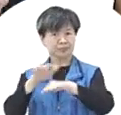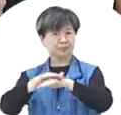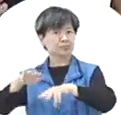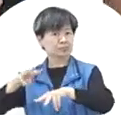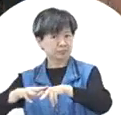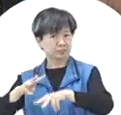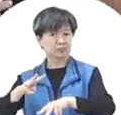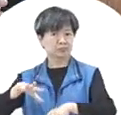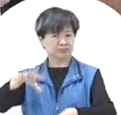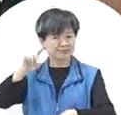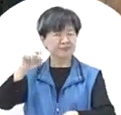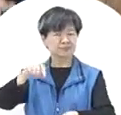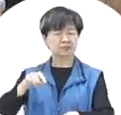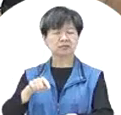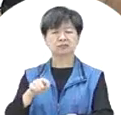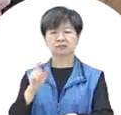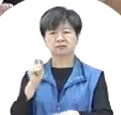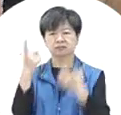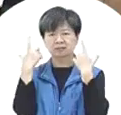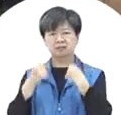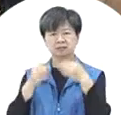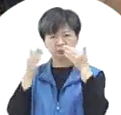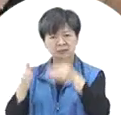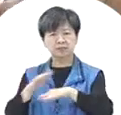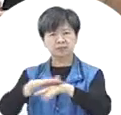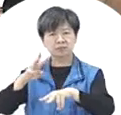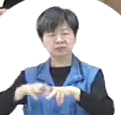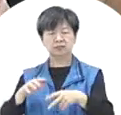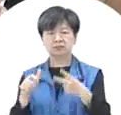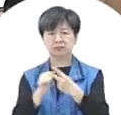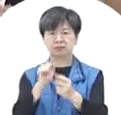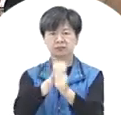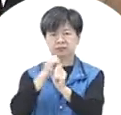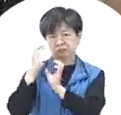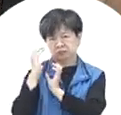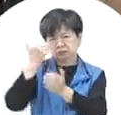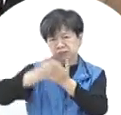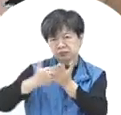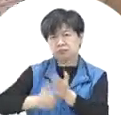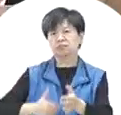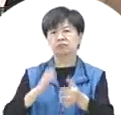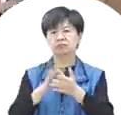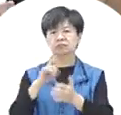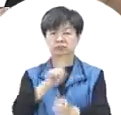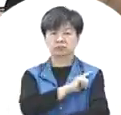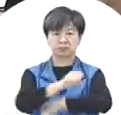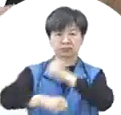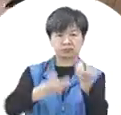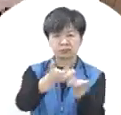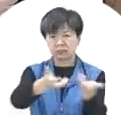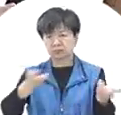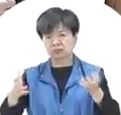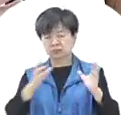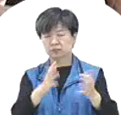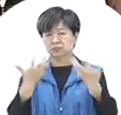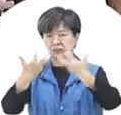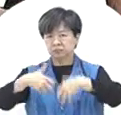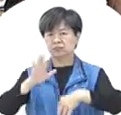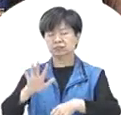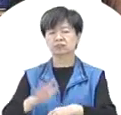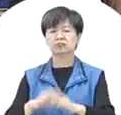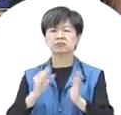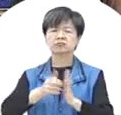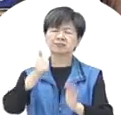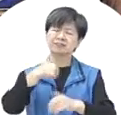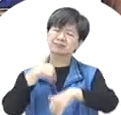所以我们先把资源投入在安全里面。第二个减轻同仁工作负担，所以我们设了很多的这个自动化的分类设施。 没有，是。 第三个，议员 具